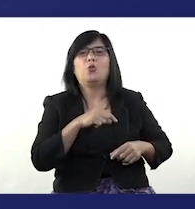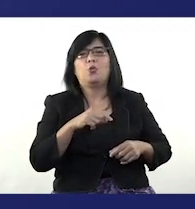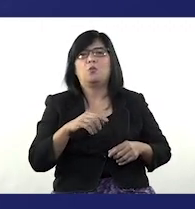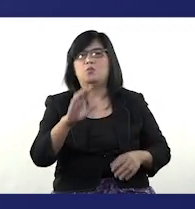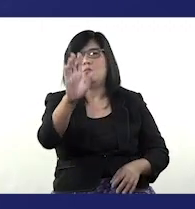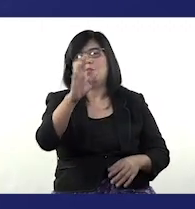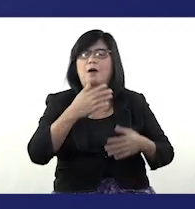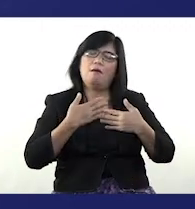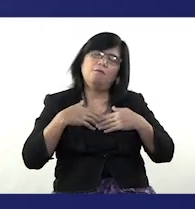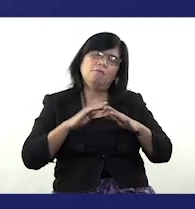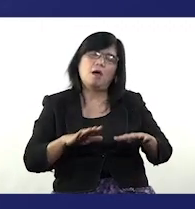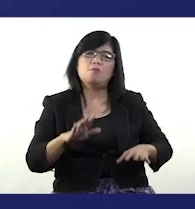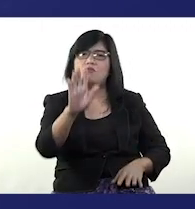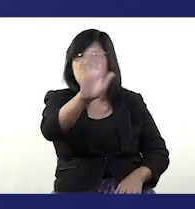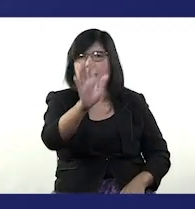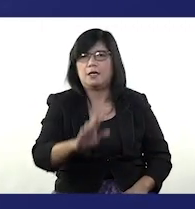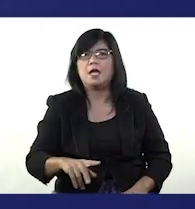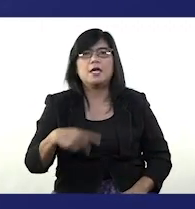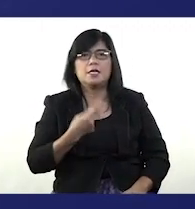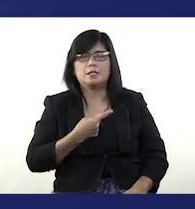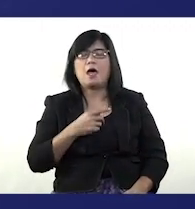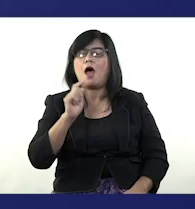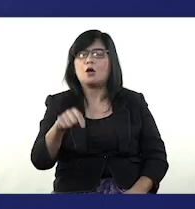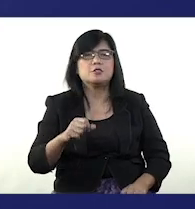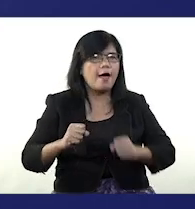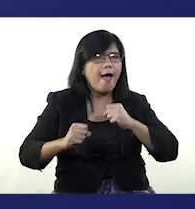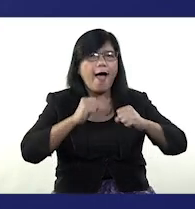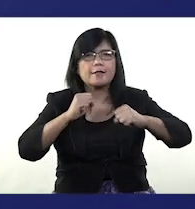kita harus aktif Hai bertanggungjawab